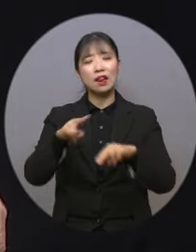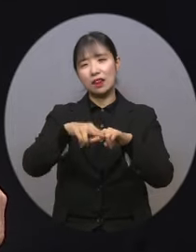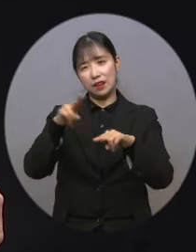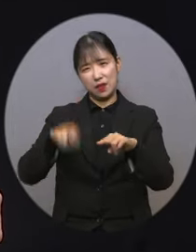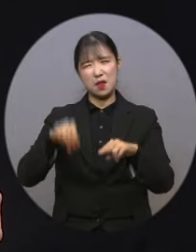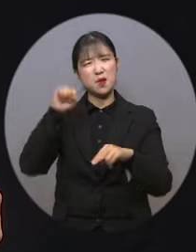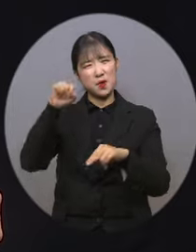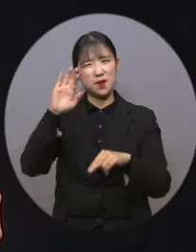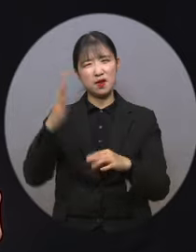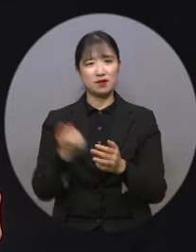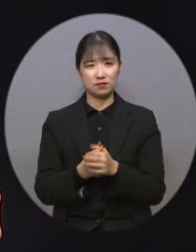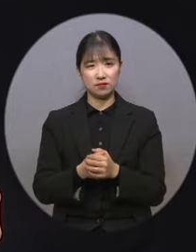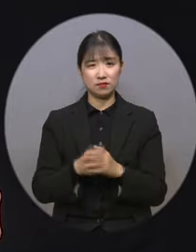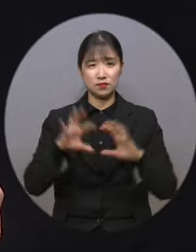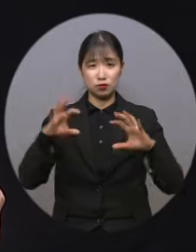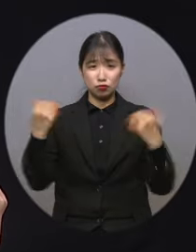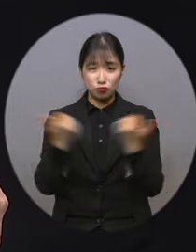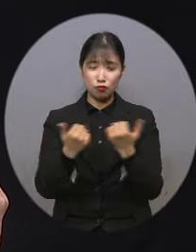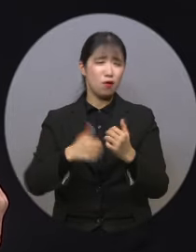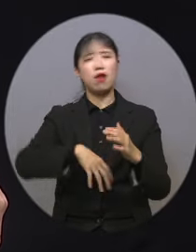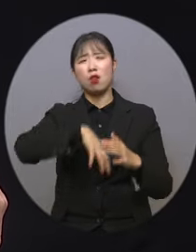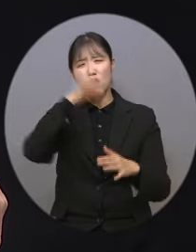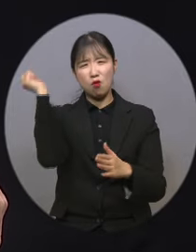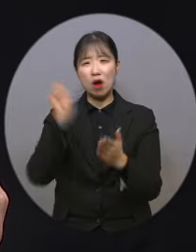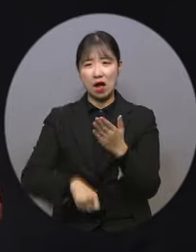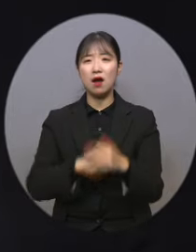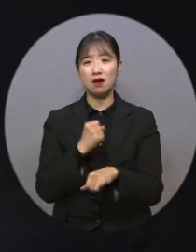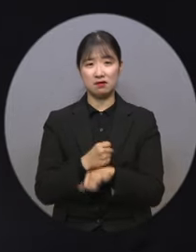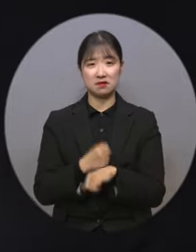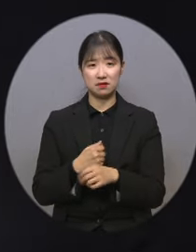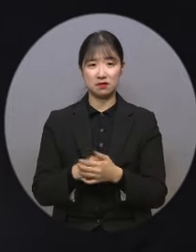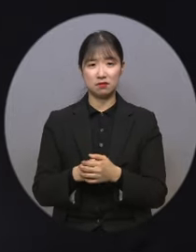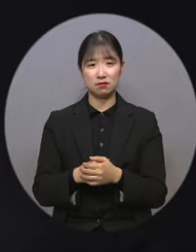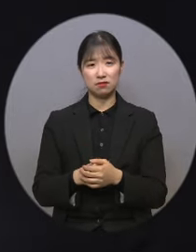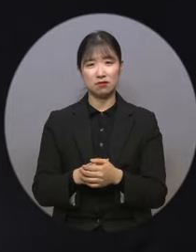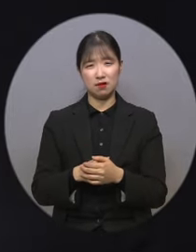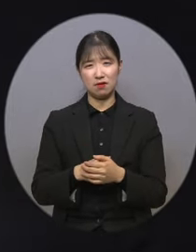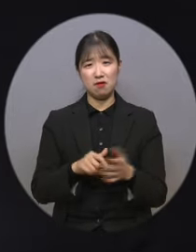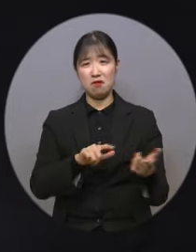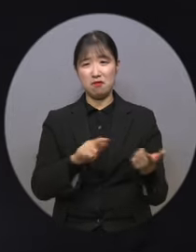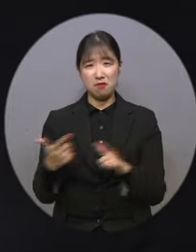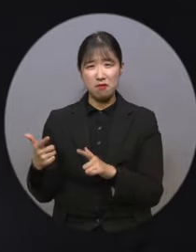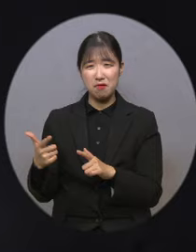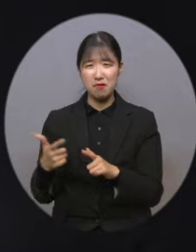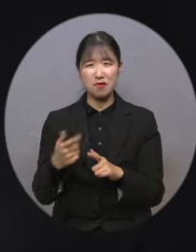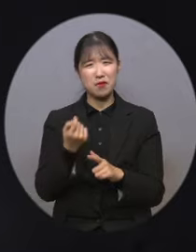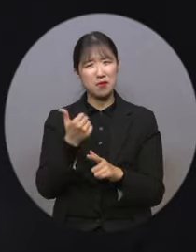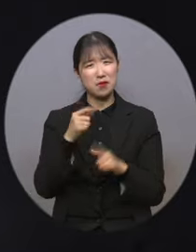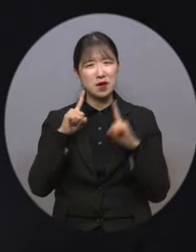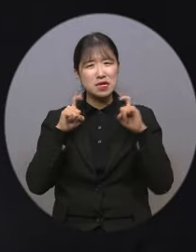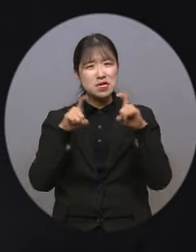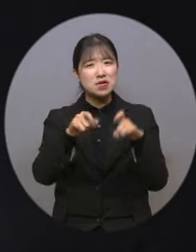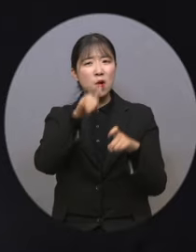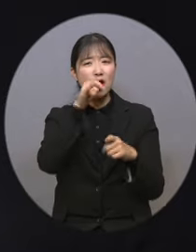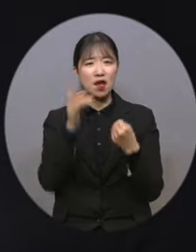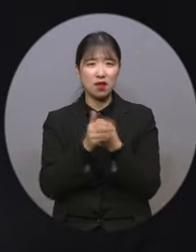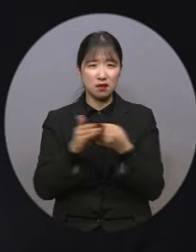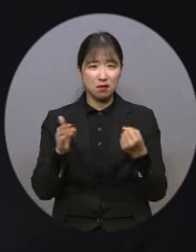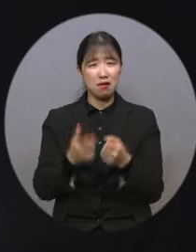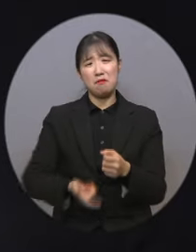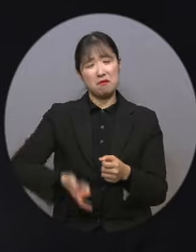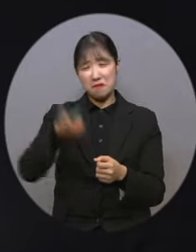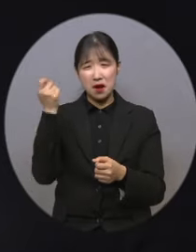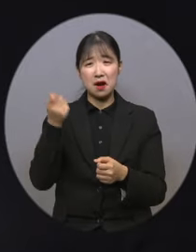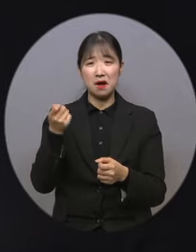꼭 국회에선 당장 통과해 버려요 여러가지 오 여기 있잖아 서로가 교육이 있으니까 바로 점사 뭐 그냥